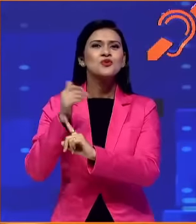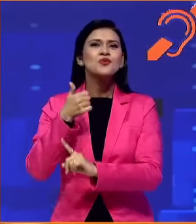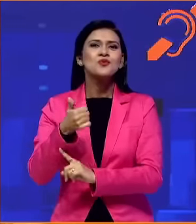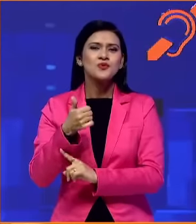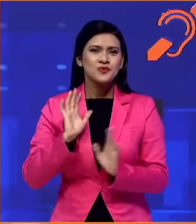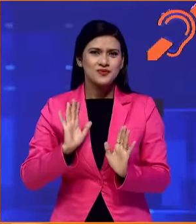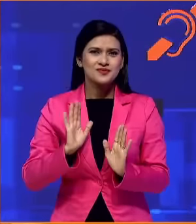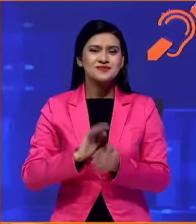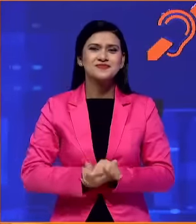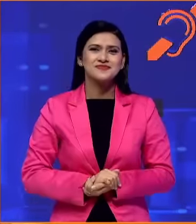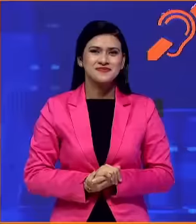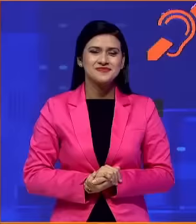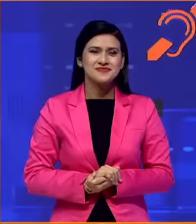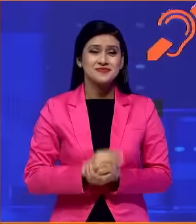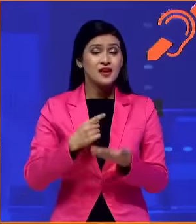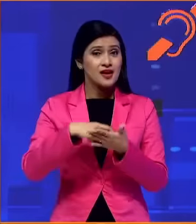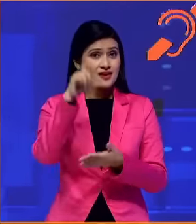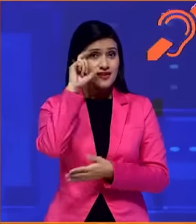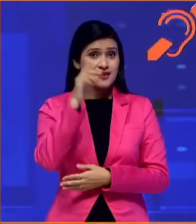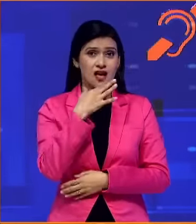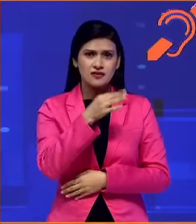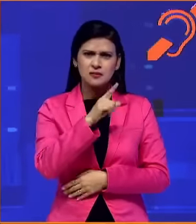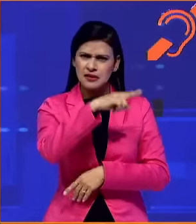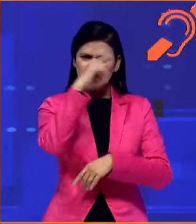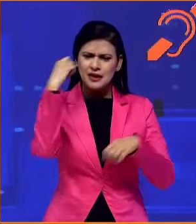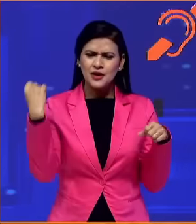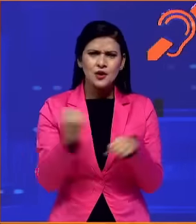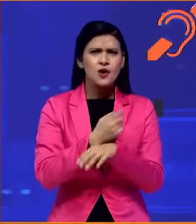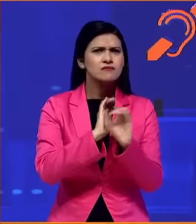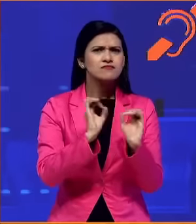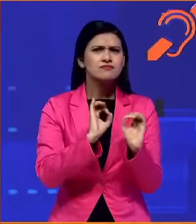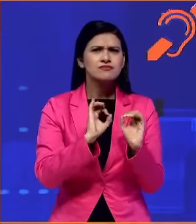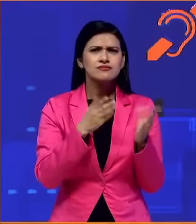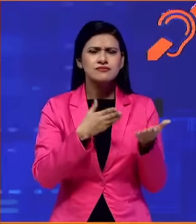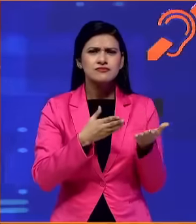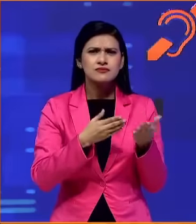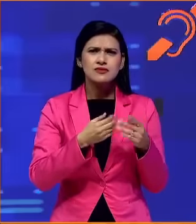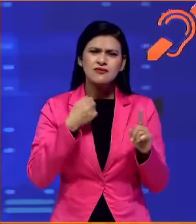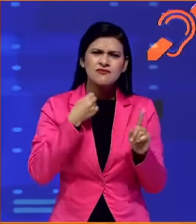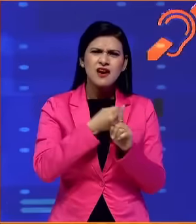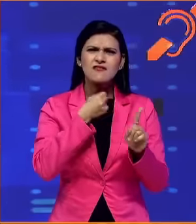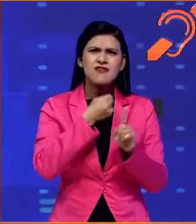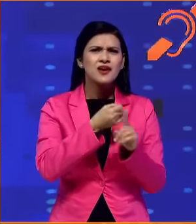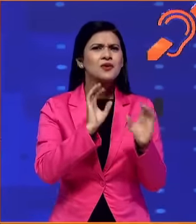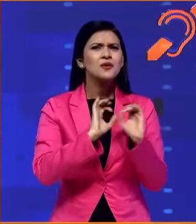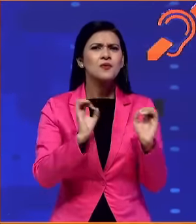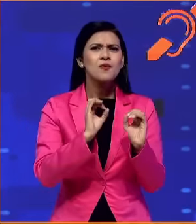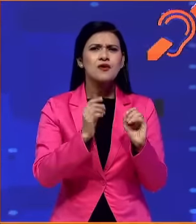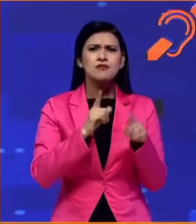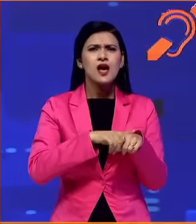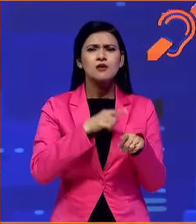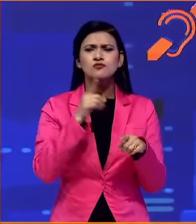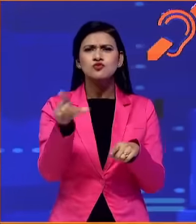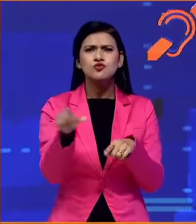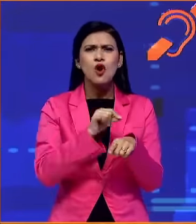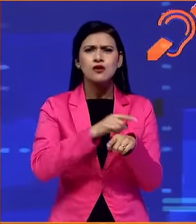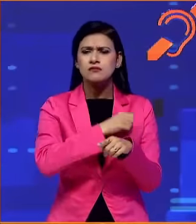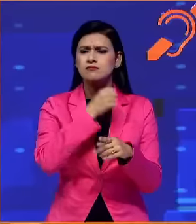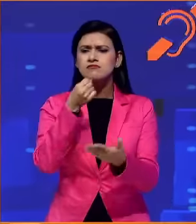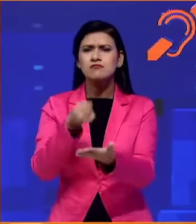व्यक्तिहै। लेकिनइससुशिक्षितव्यक्तिको संघर्षनहींकरनापड़ा।उन्हेंये कठिनाइयाँक्योंसहनीपड़ीं?वेपैराशूटसेउतरे औरसीधेसंसदमेंचलेगए।